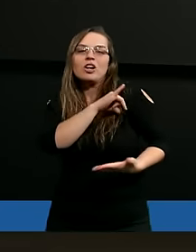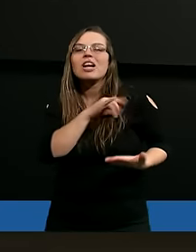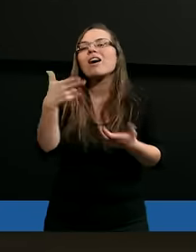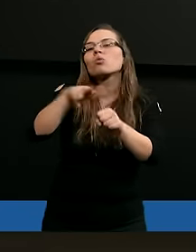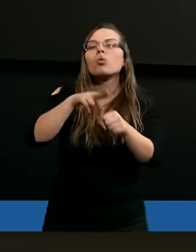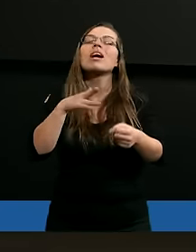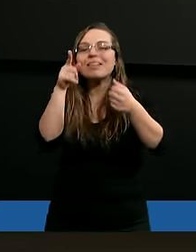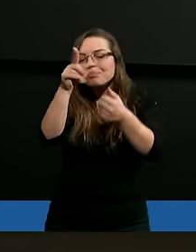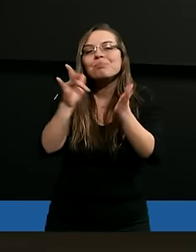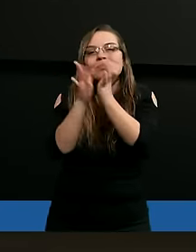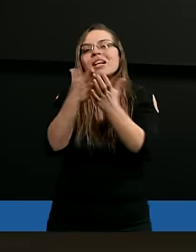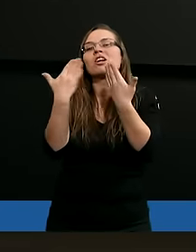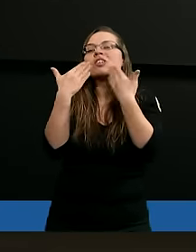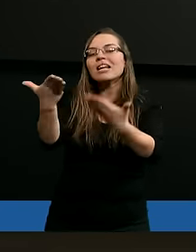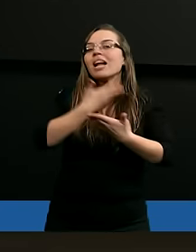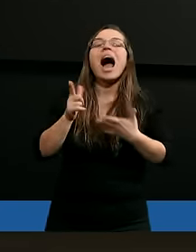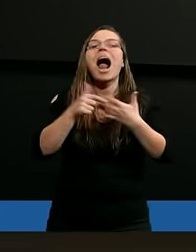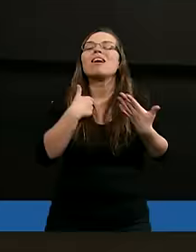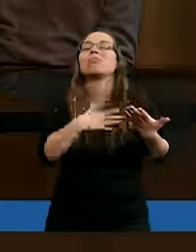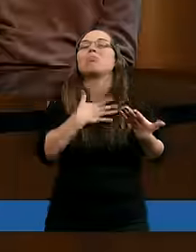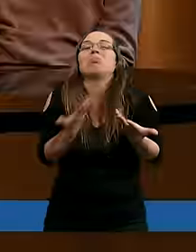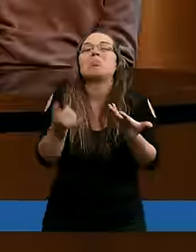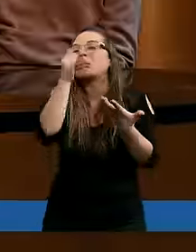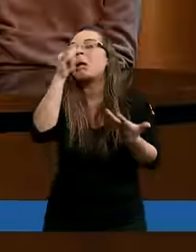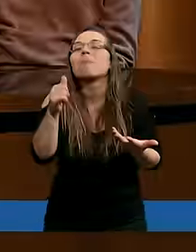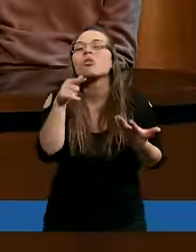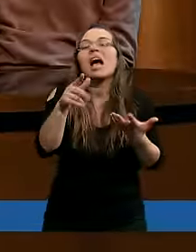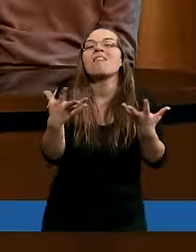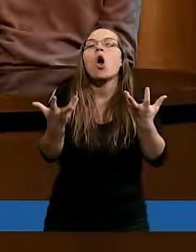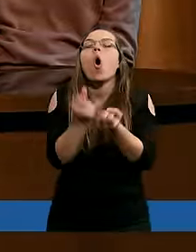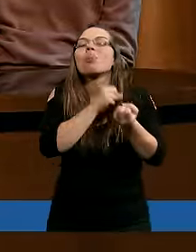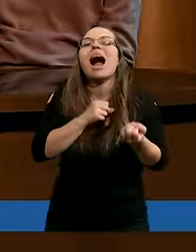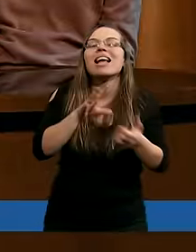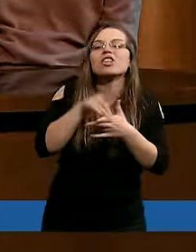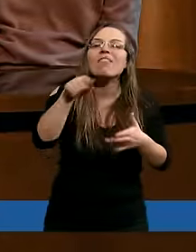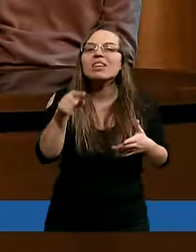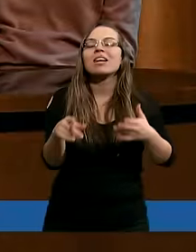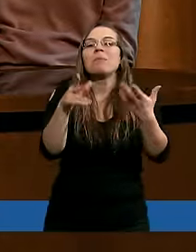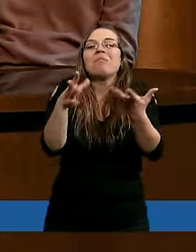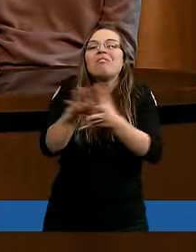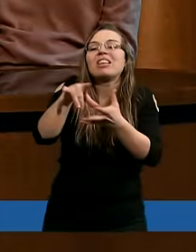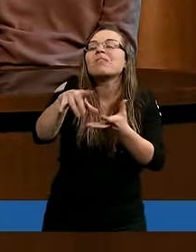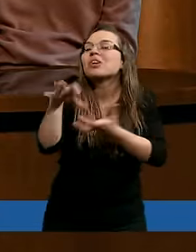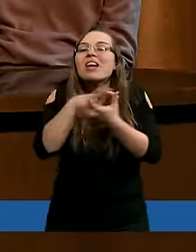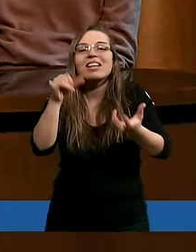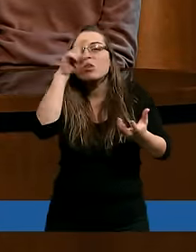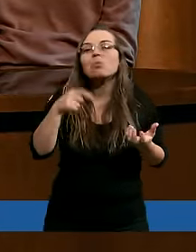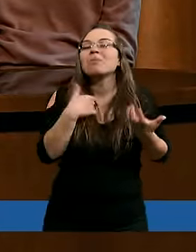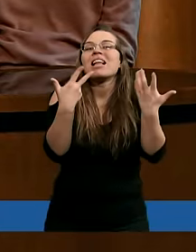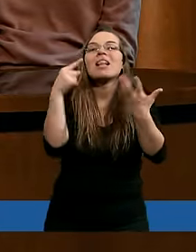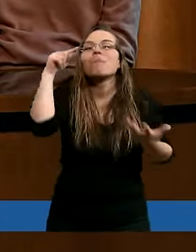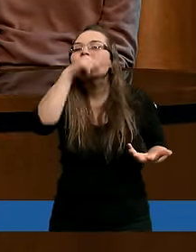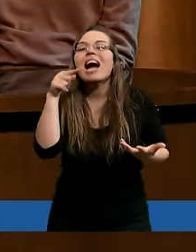grzechów, które mam w Panu Jezusie, ale już naprawdę nie daję rady. Ja bym się chciał stąd odmeldować, z tego paskudnego świata, że